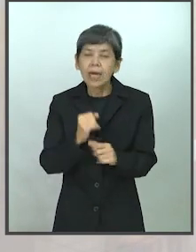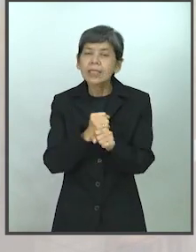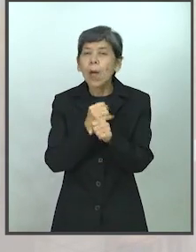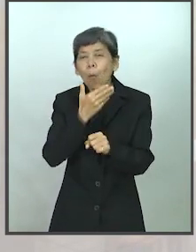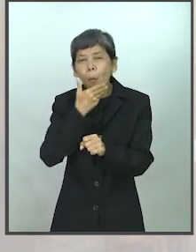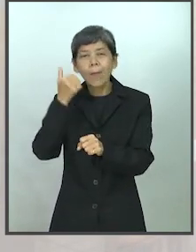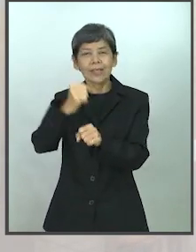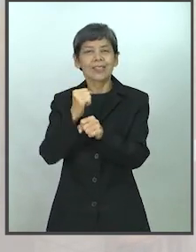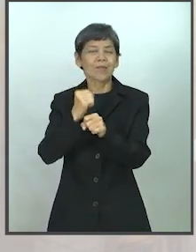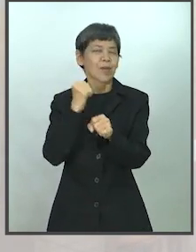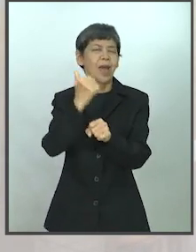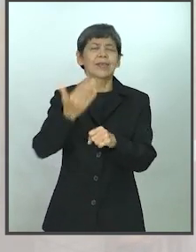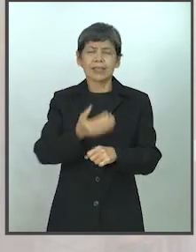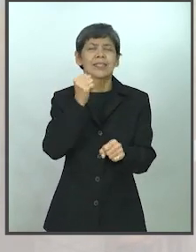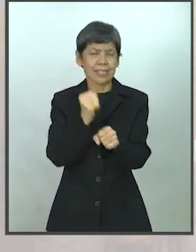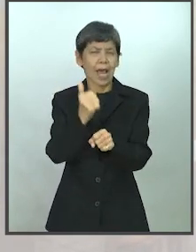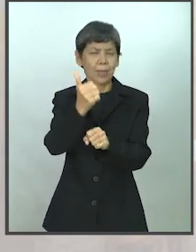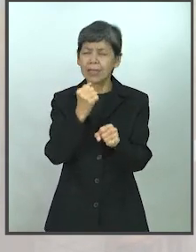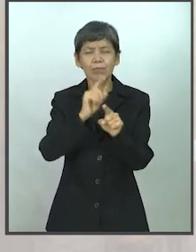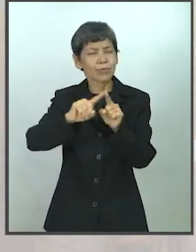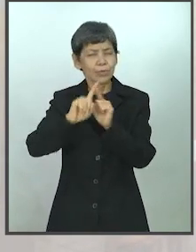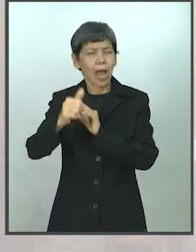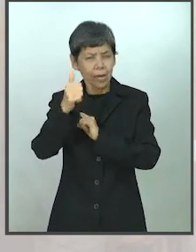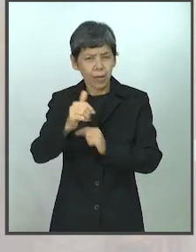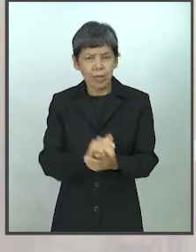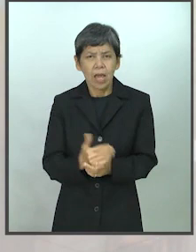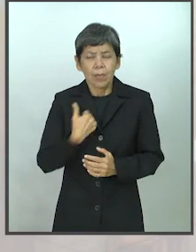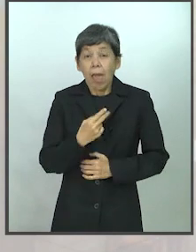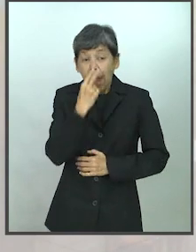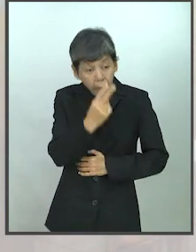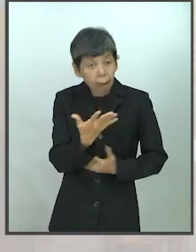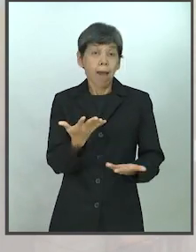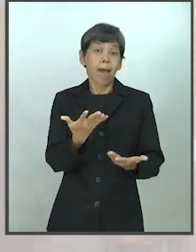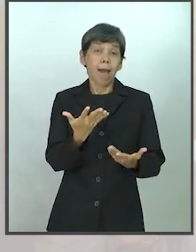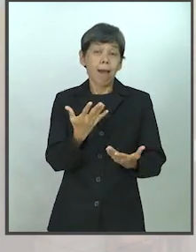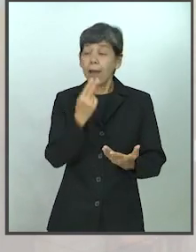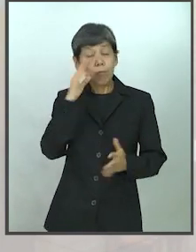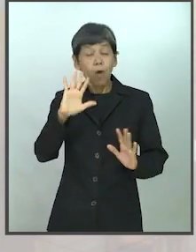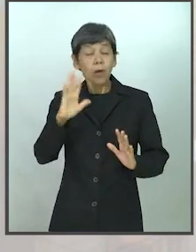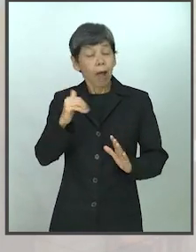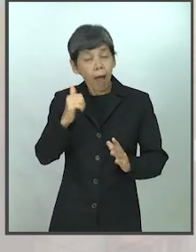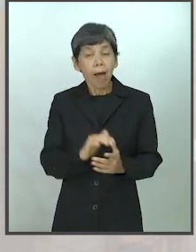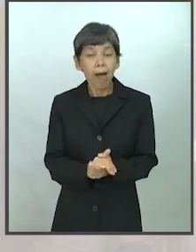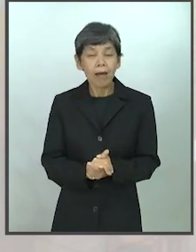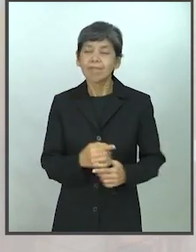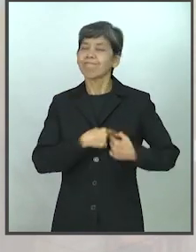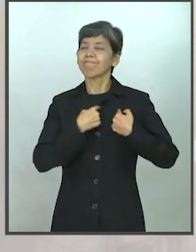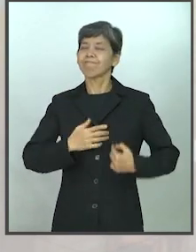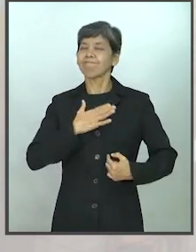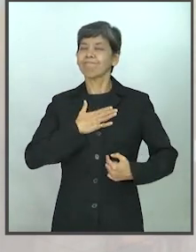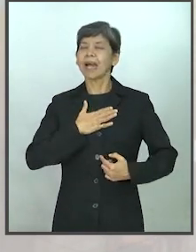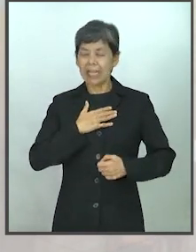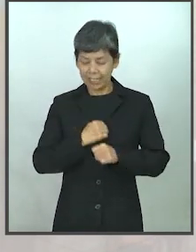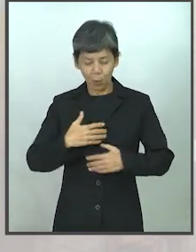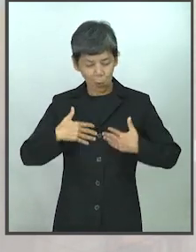ความดีง่ายๆใครๆก็ทำได้ทำที่ไหนก็ได้มีคนเห็นก็ได้หรือไม่ต้องมีใครเห็นก็ได้อยู่ที่ใจนะเราทำความดีแ